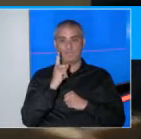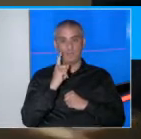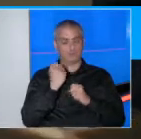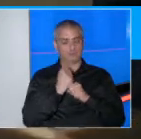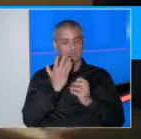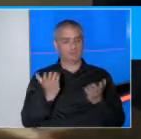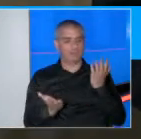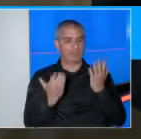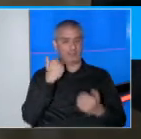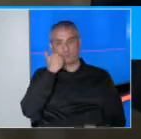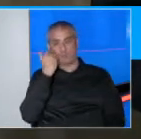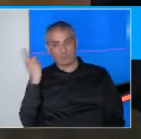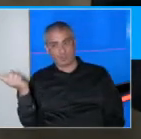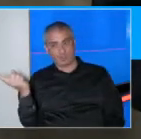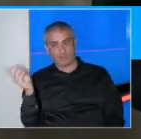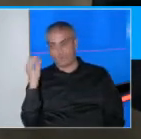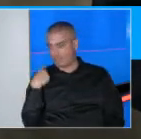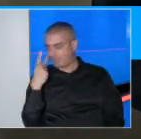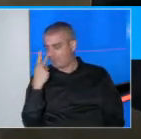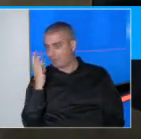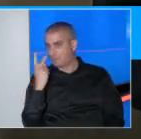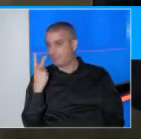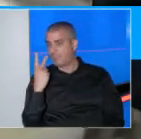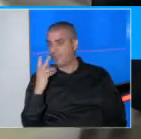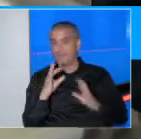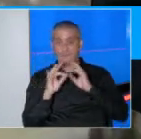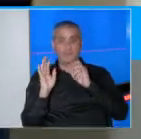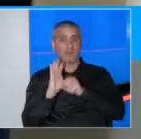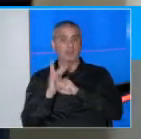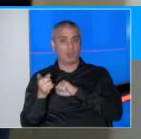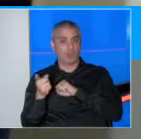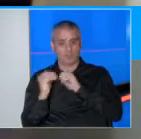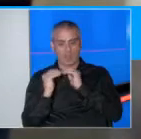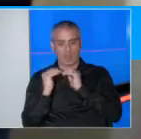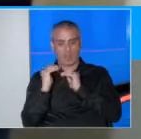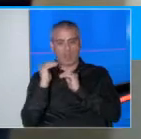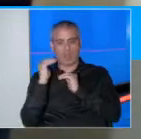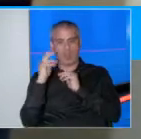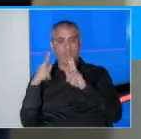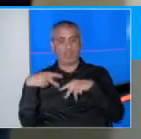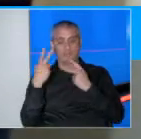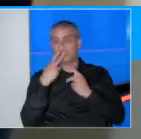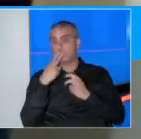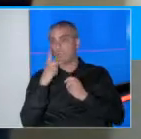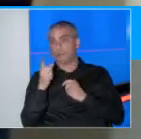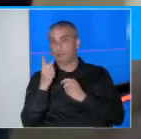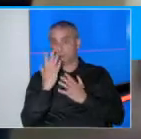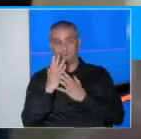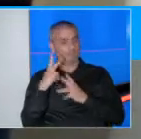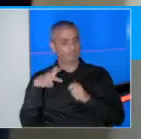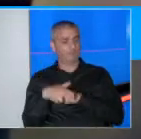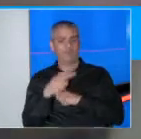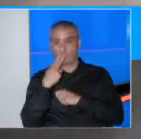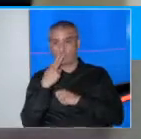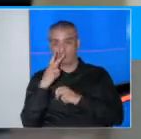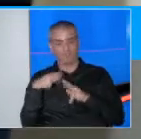רגע בין המבוגרים, ובאמת ראינו בעיקר בתחילת הקורונה, עלייה גם חזרה של מעשנים שחזרו, הפסיקו